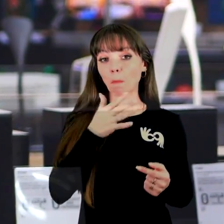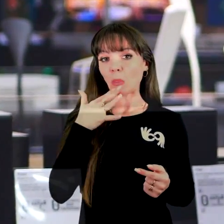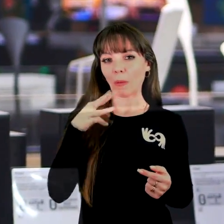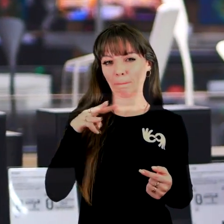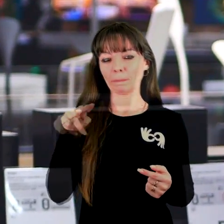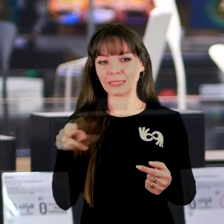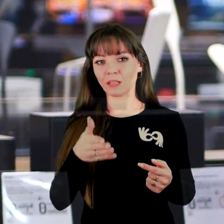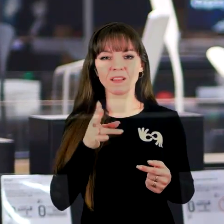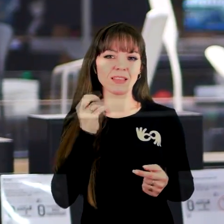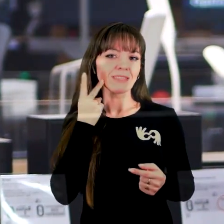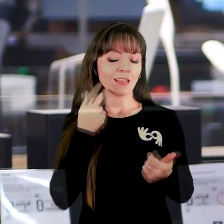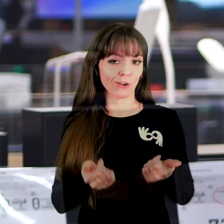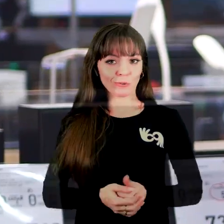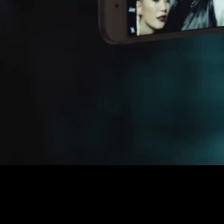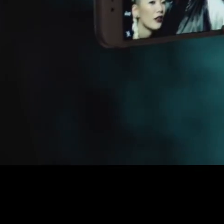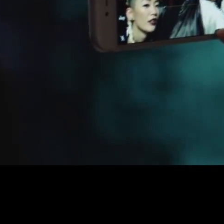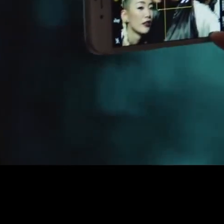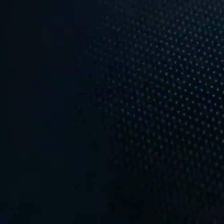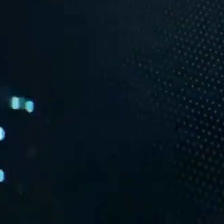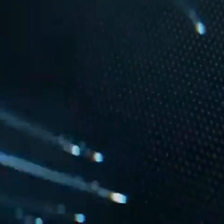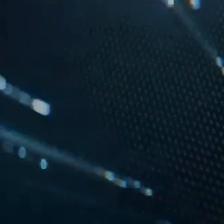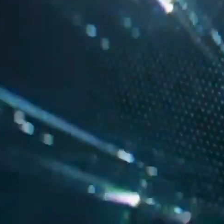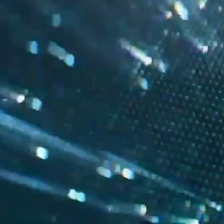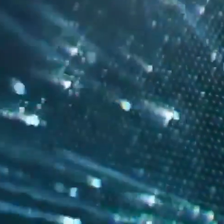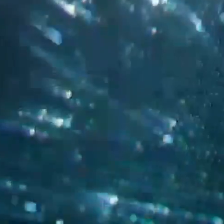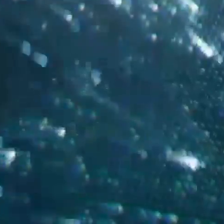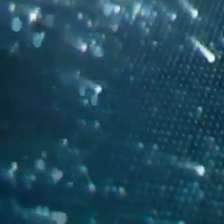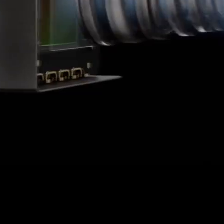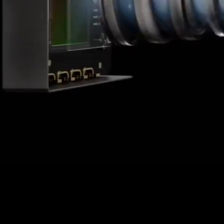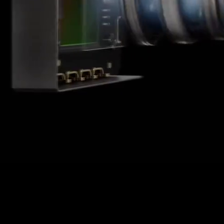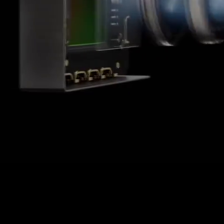много пикселей – это не всегда хорошо.